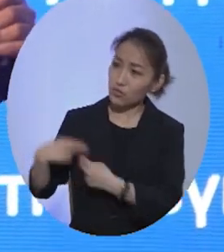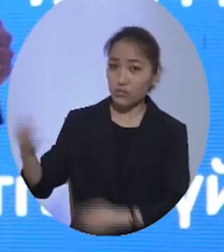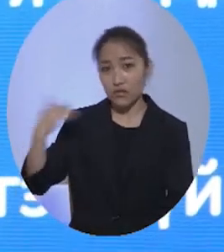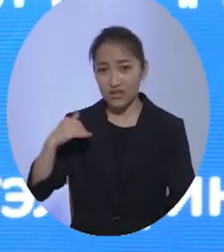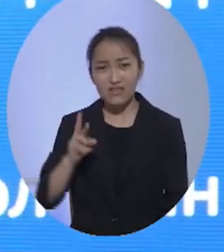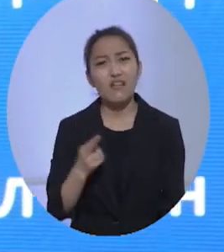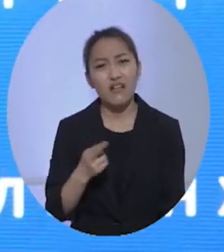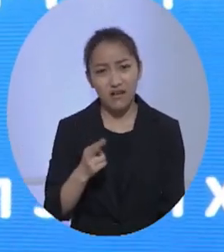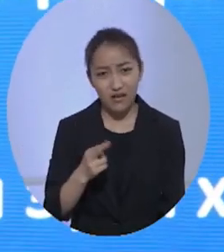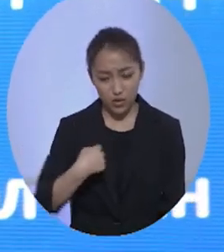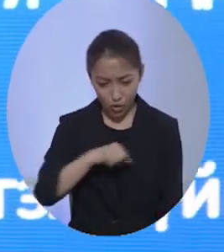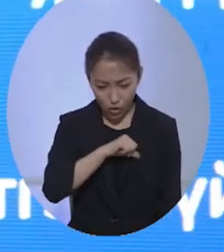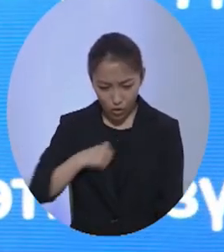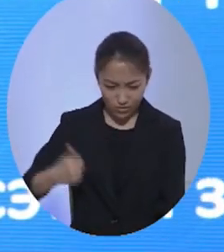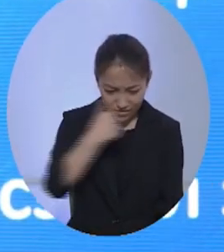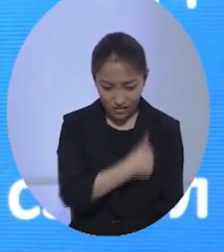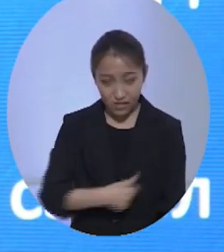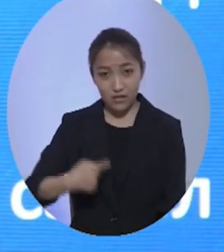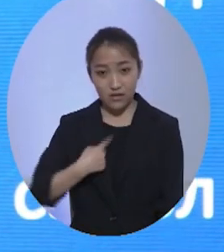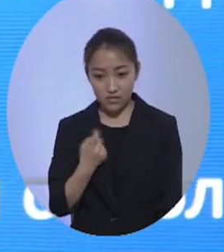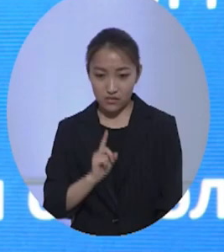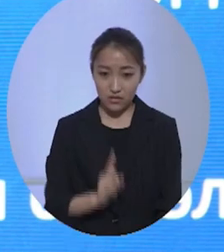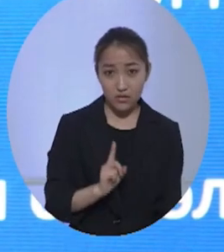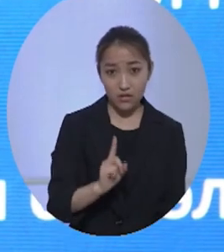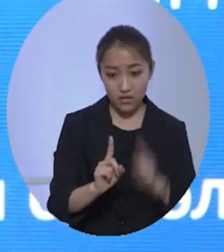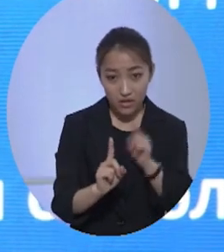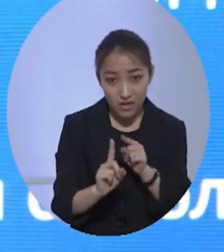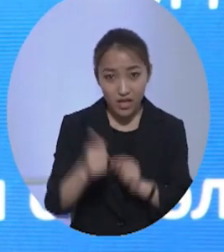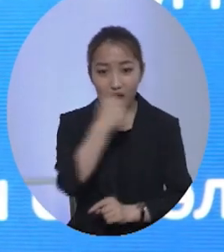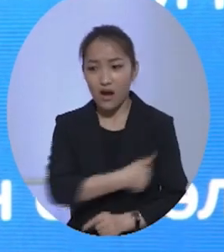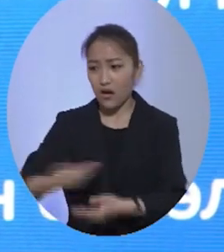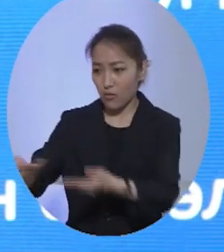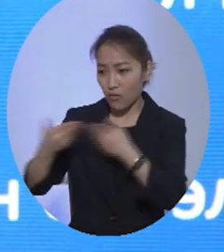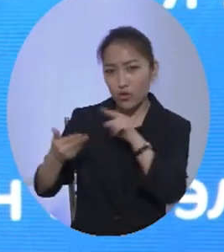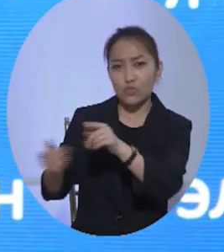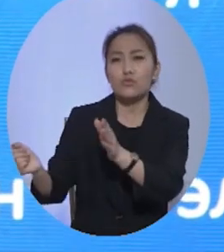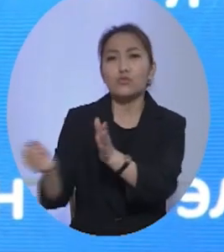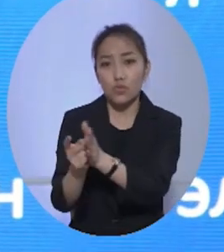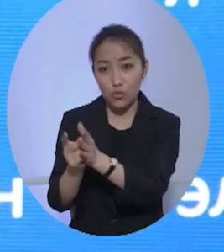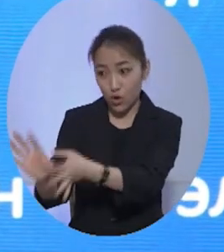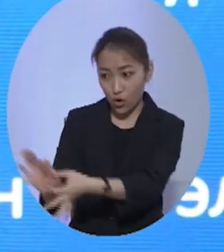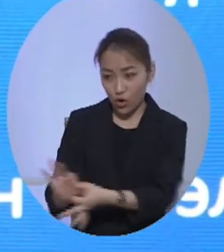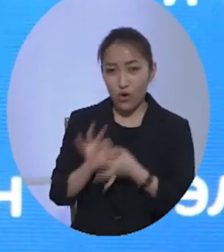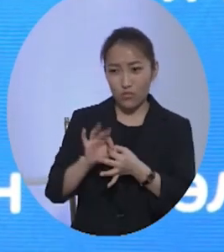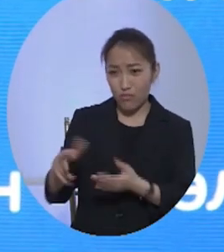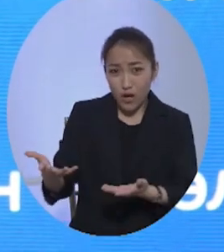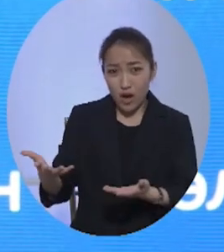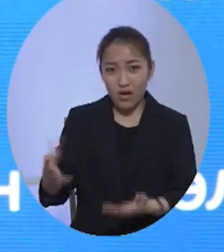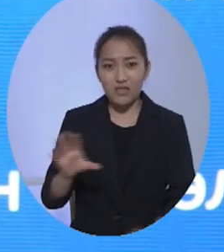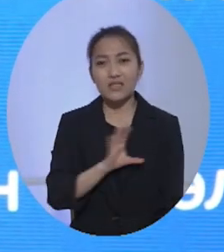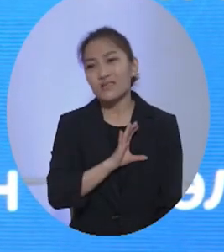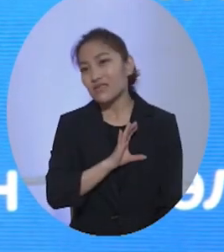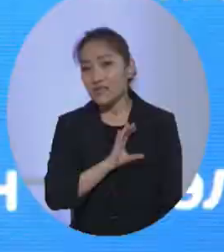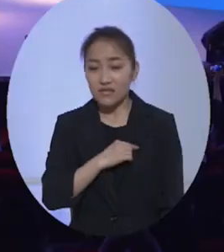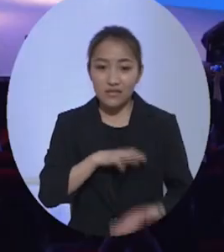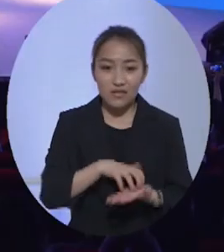явна. Энэ боломж нь хангаж өх явдал бол хамгийн чухал үйл юм байна. Иннээс сэтгэл зүйн хямрал үүсдэг юм байна тий.